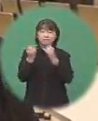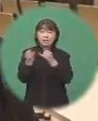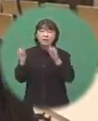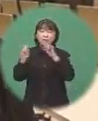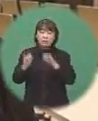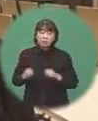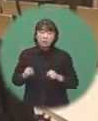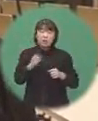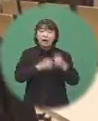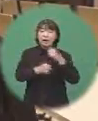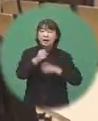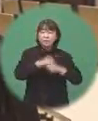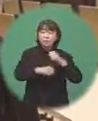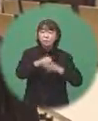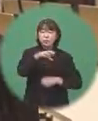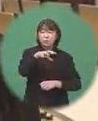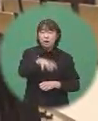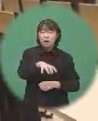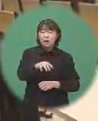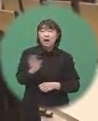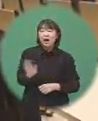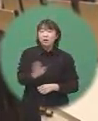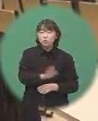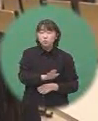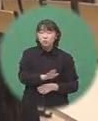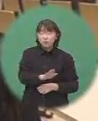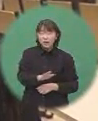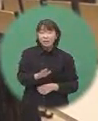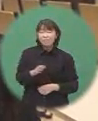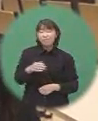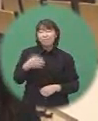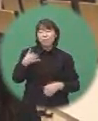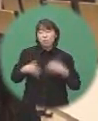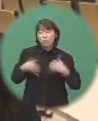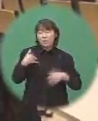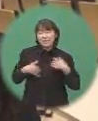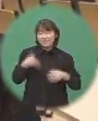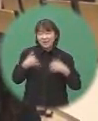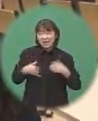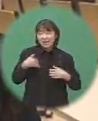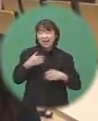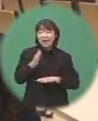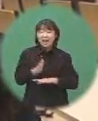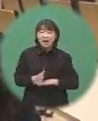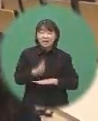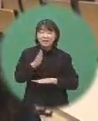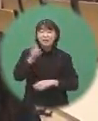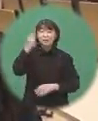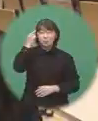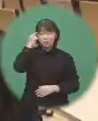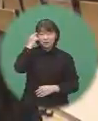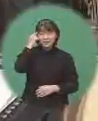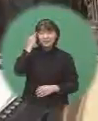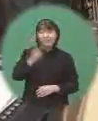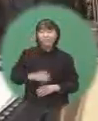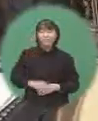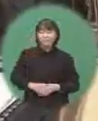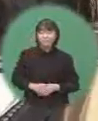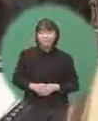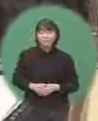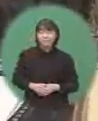ベントとか活動の場を設けてもらえるのはすごく嬉しくて、そのありがたいと思います。